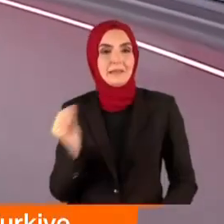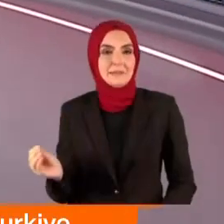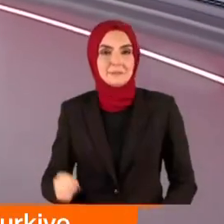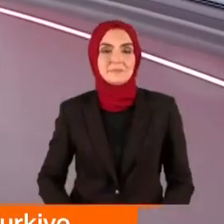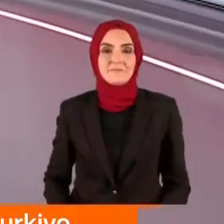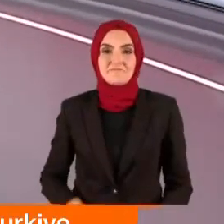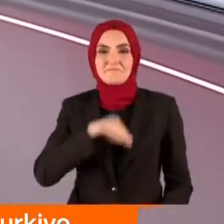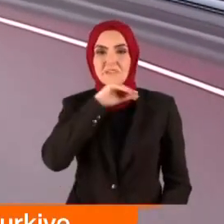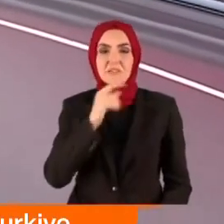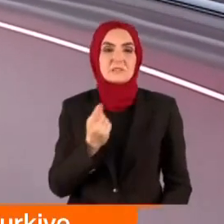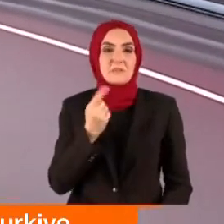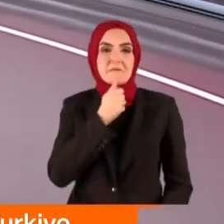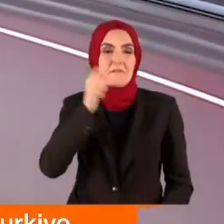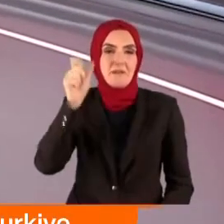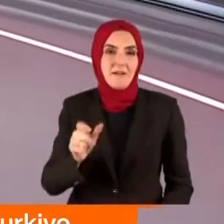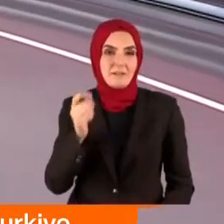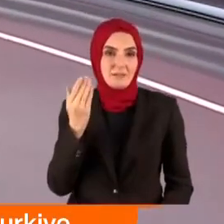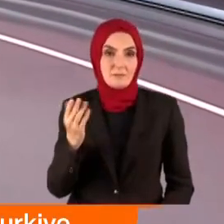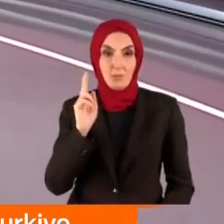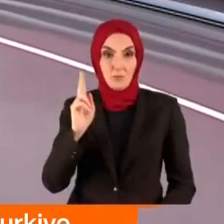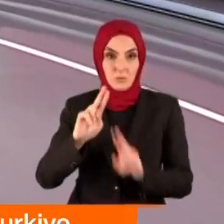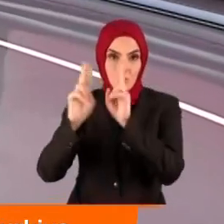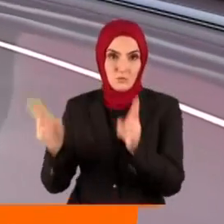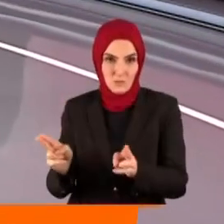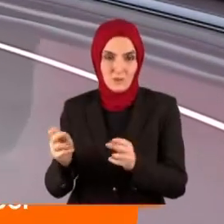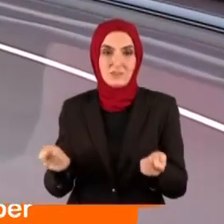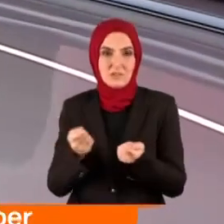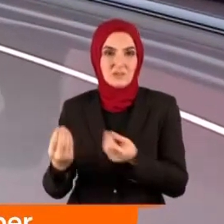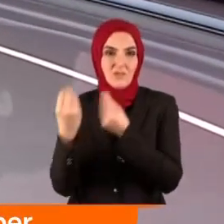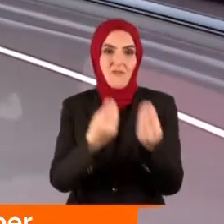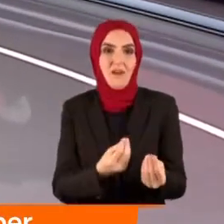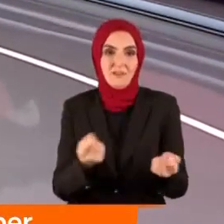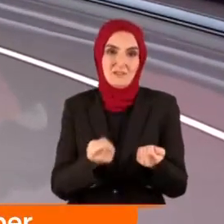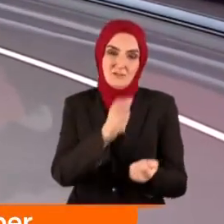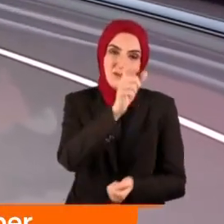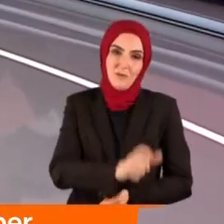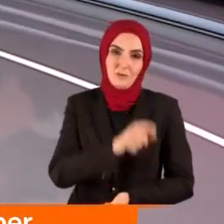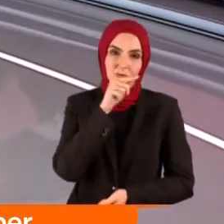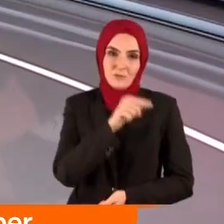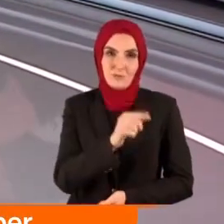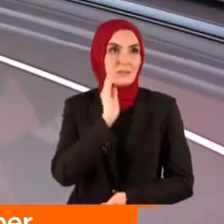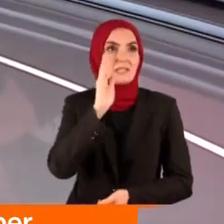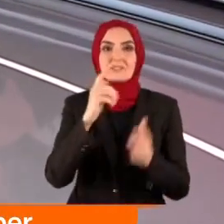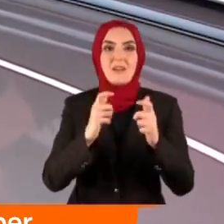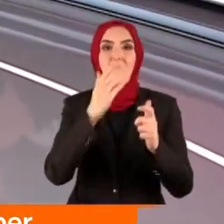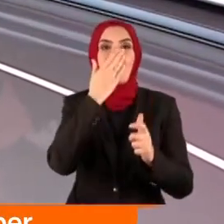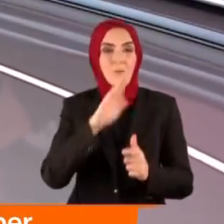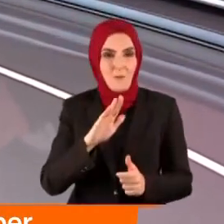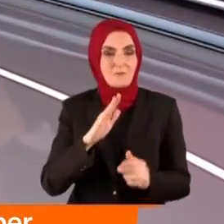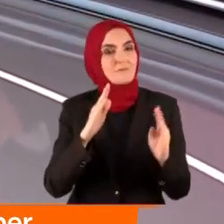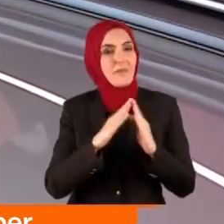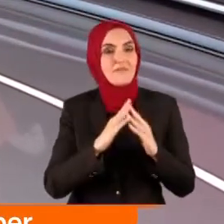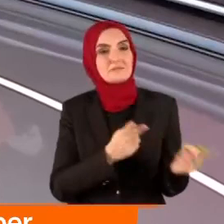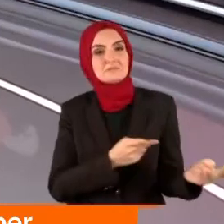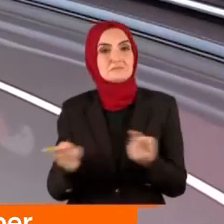Yaşlı bir adam dükkanında iş verdiği çalışanına gidecek yeri olmadığı için evinin kapılarını açmıştı. Ancak iyi niyetinin kurbanı